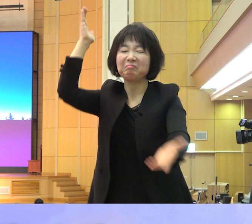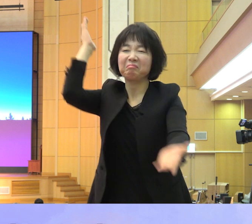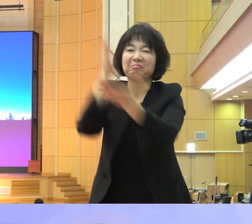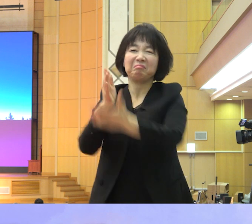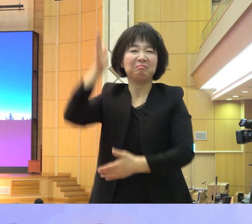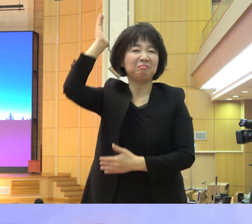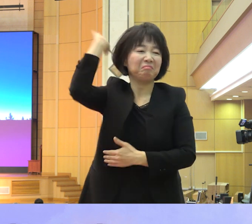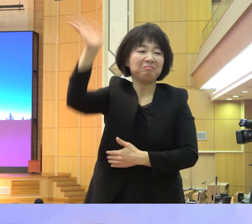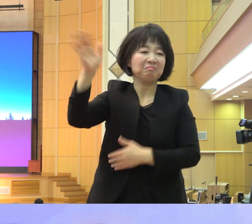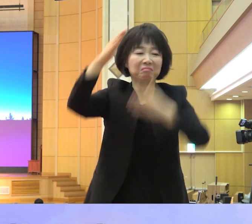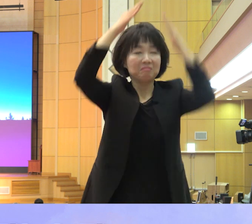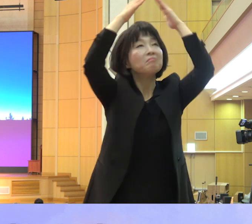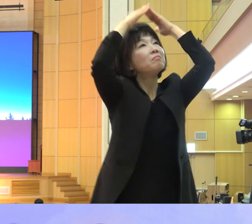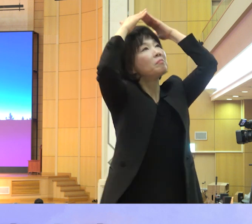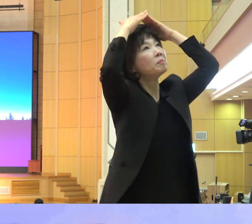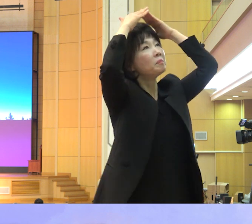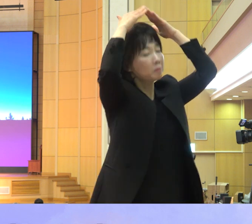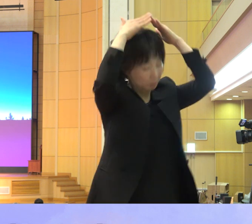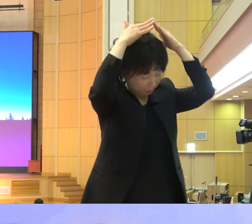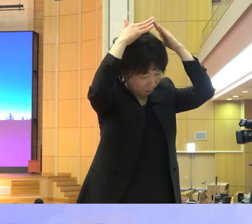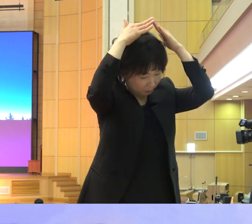성전에 오지도 않고.